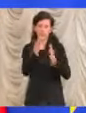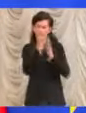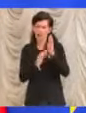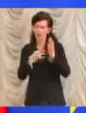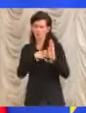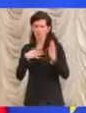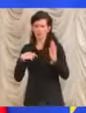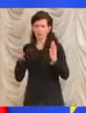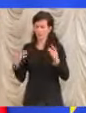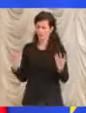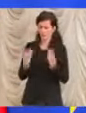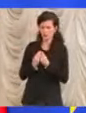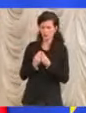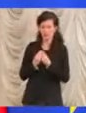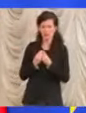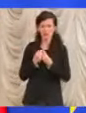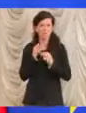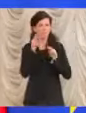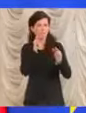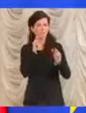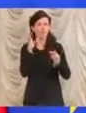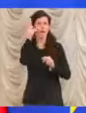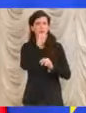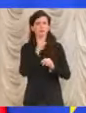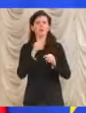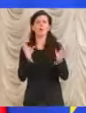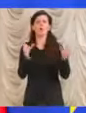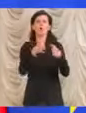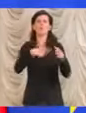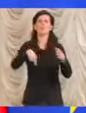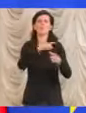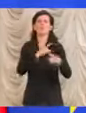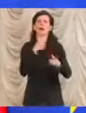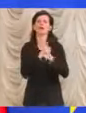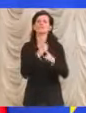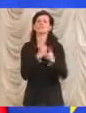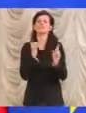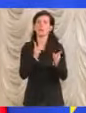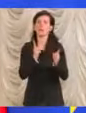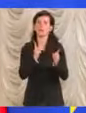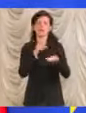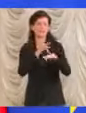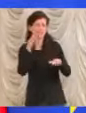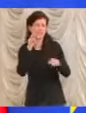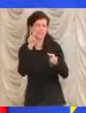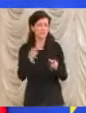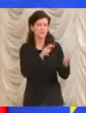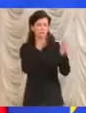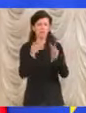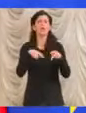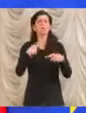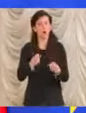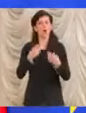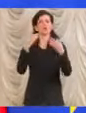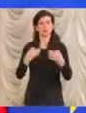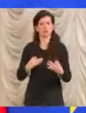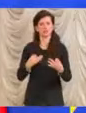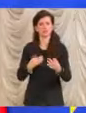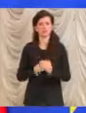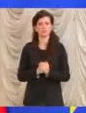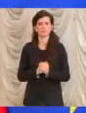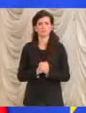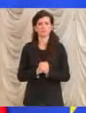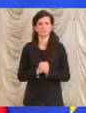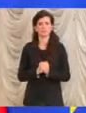sensibilità le esigenze della propria comunità e poi ovviamente decidere io sono stato ben chiaro nelle